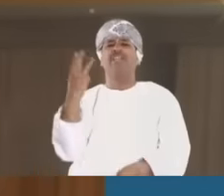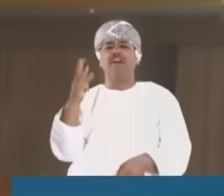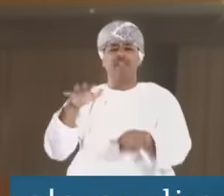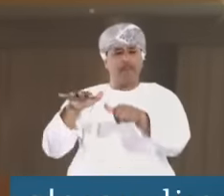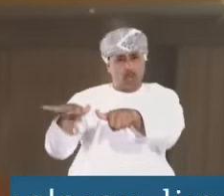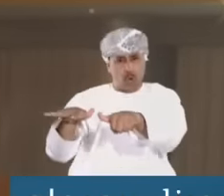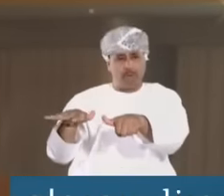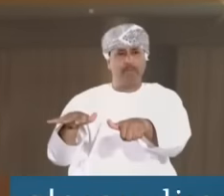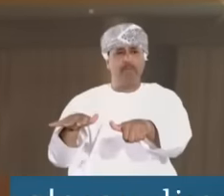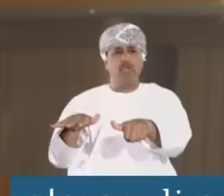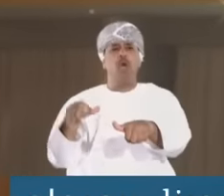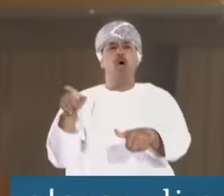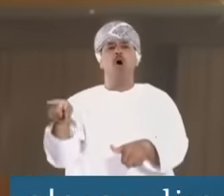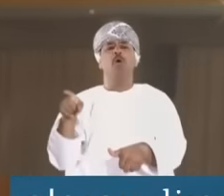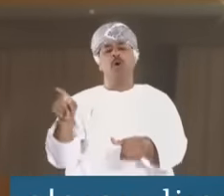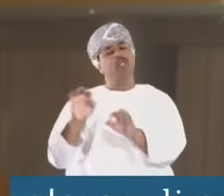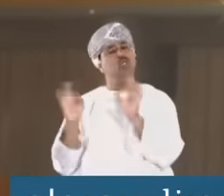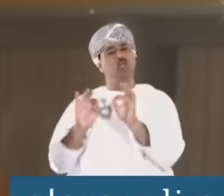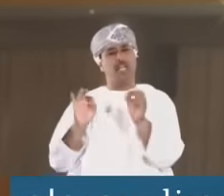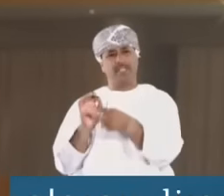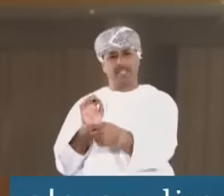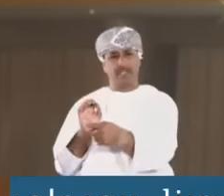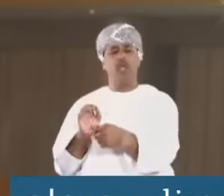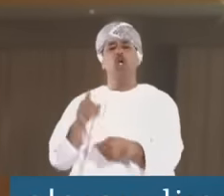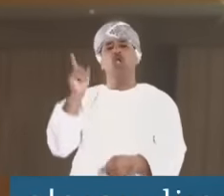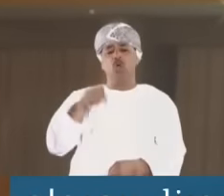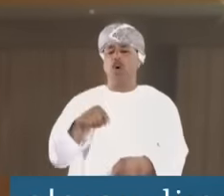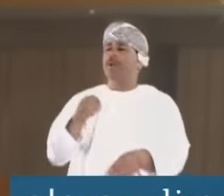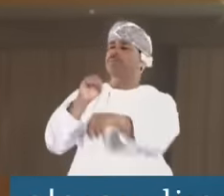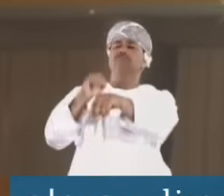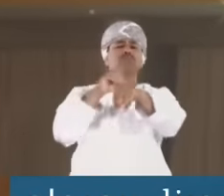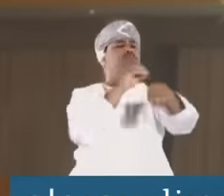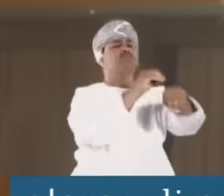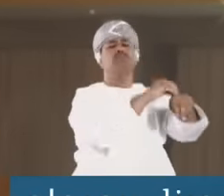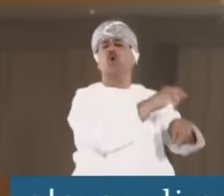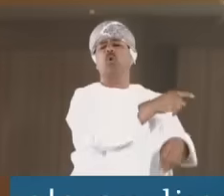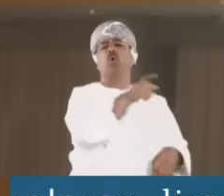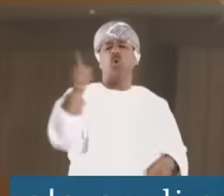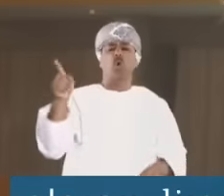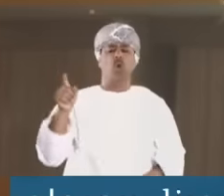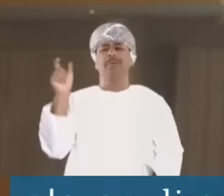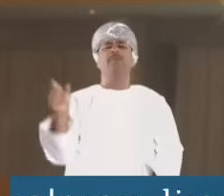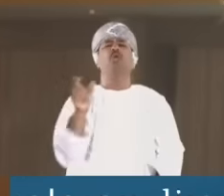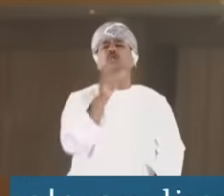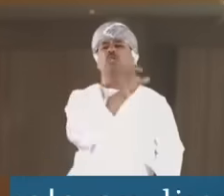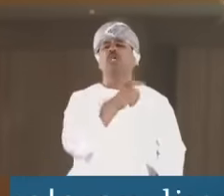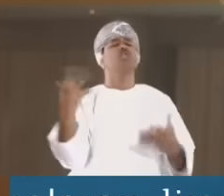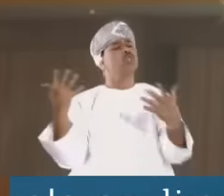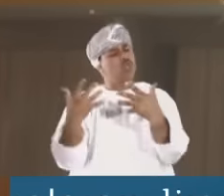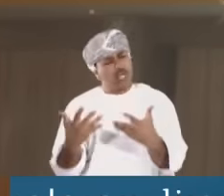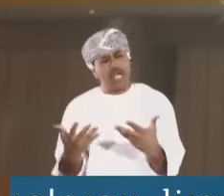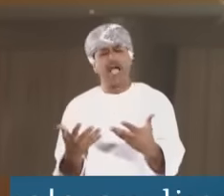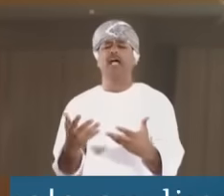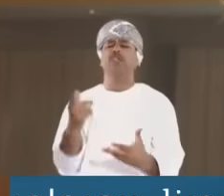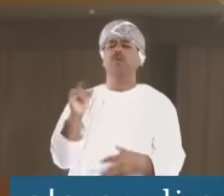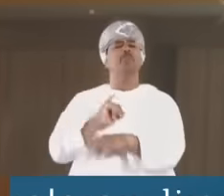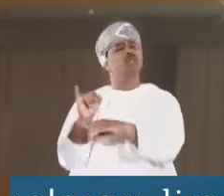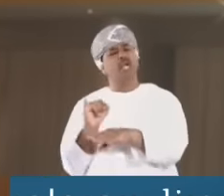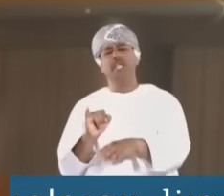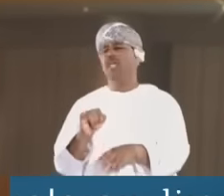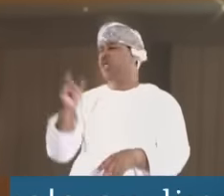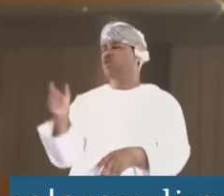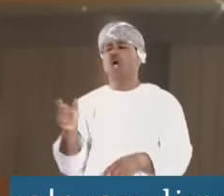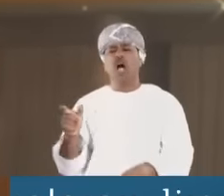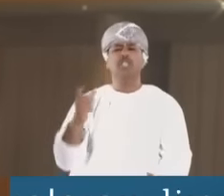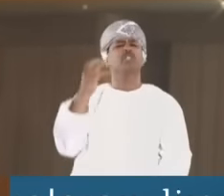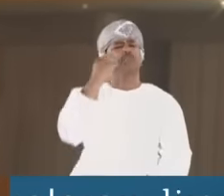مربع يعتبر جاهز. اليوم هذه دعوة صادقة منا لأصحاب الأعمال والمستثمرين المحليين والخارجين